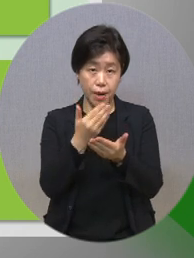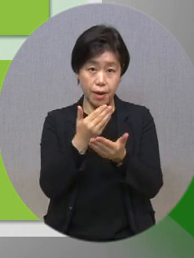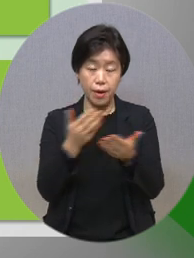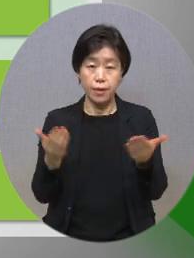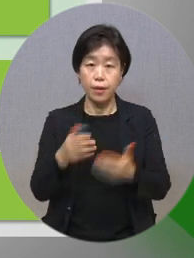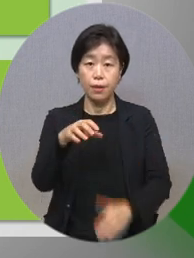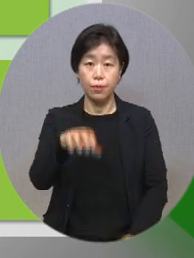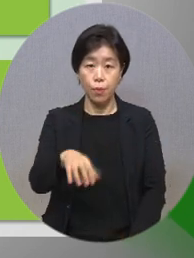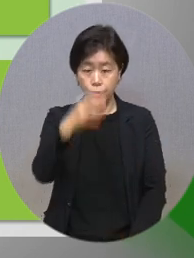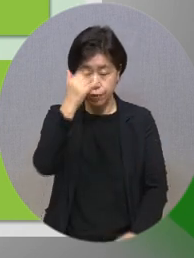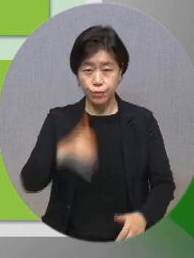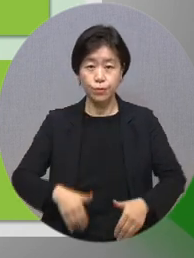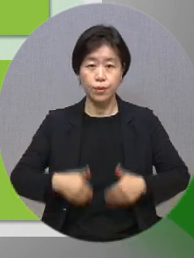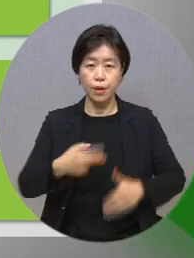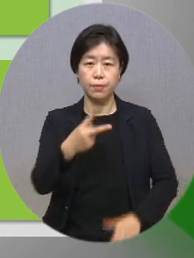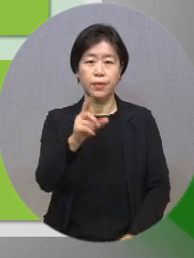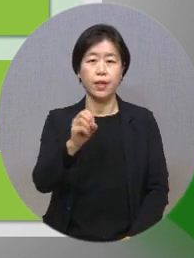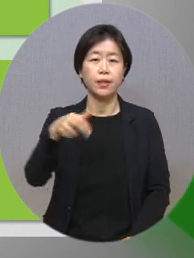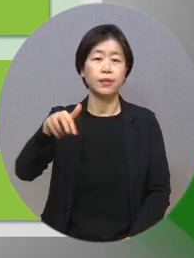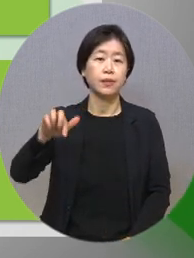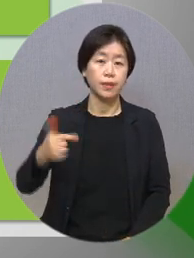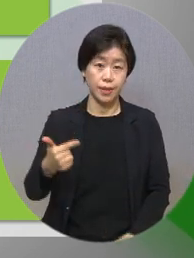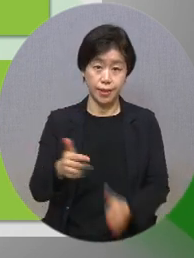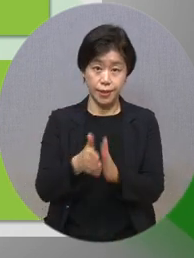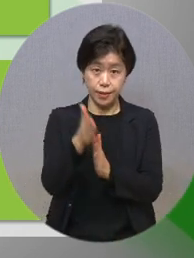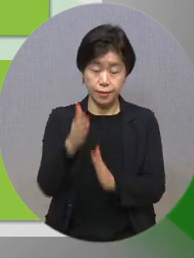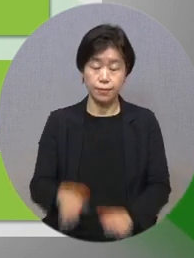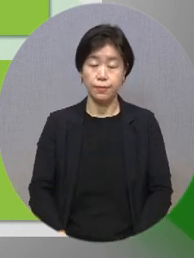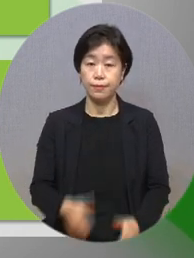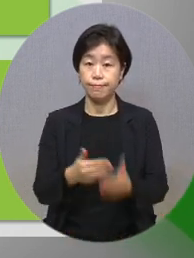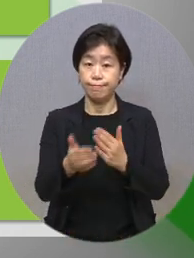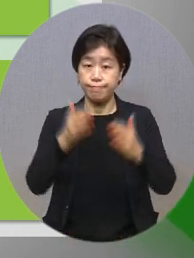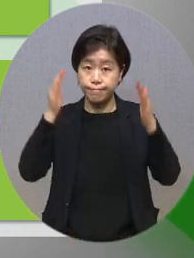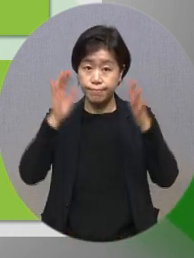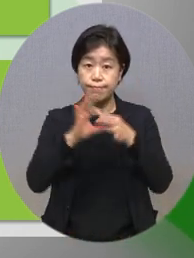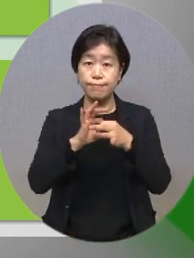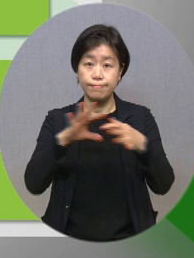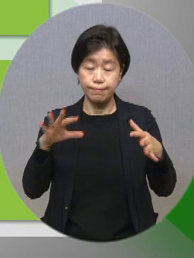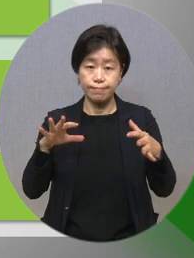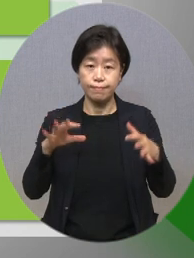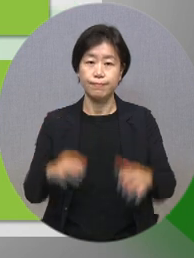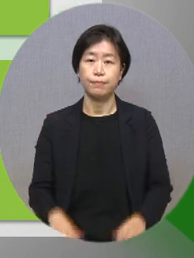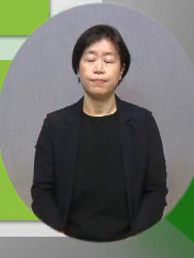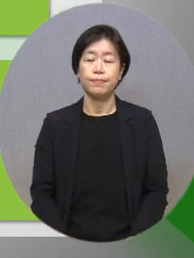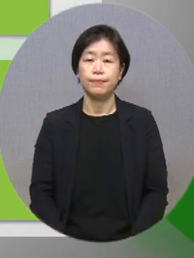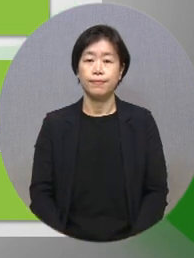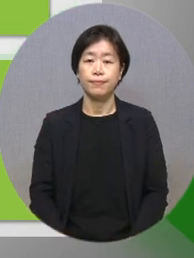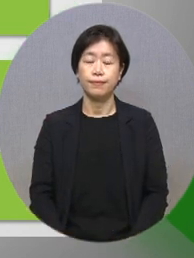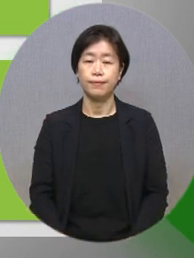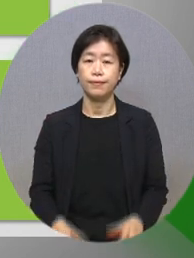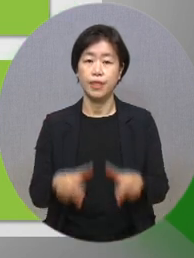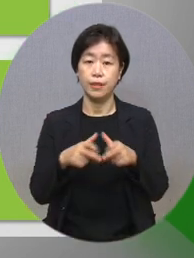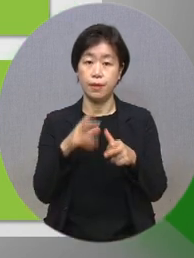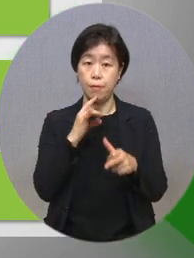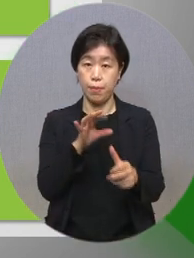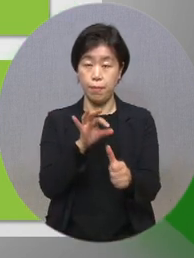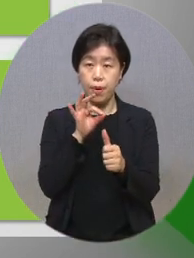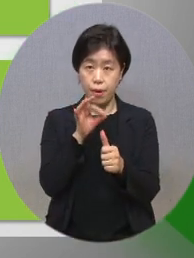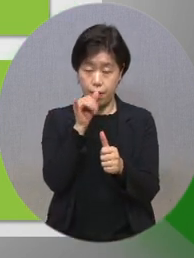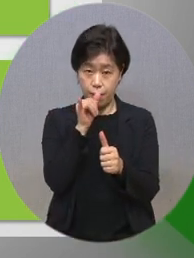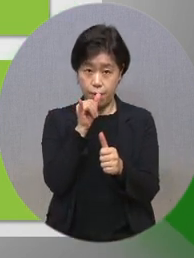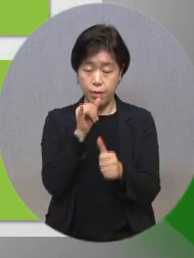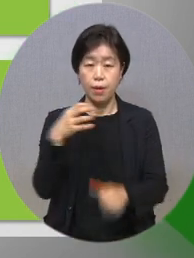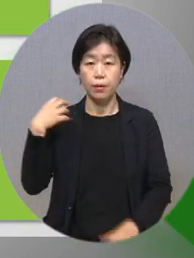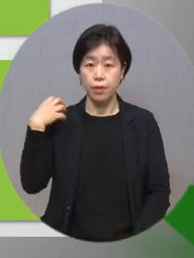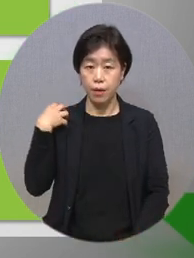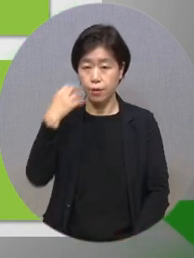근무지는 충청남도 당진시입니다. 경력과 학력은 무관하며 상용직을 채용합니다. 장애인만 채용하며